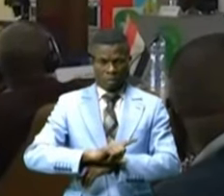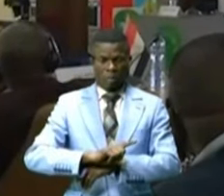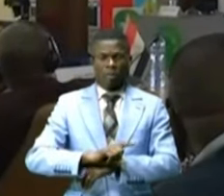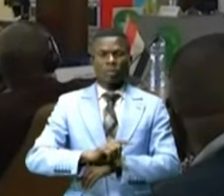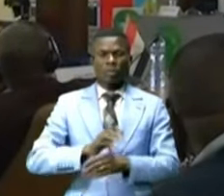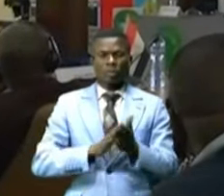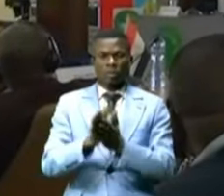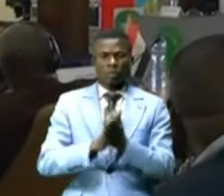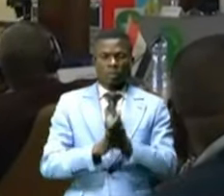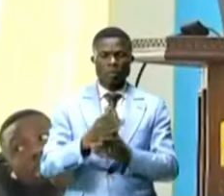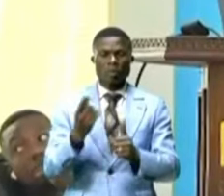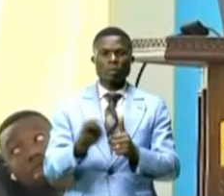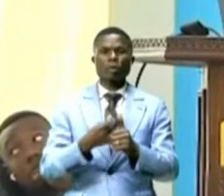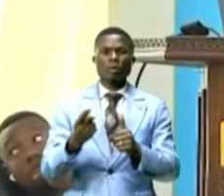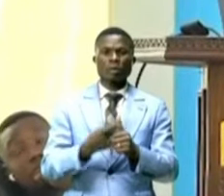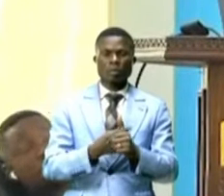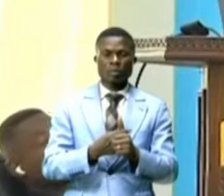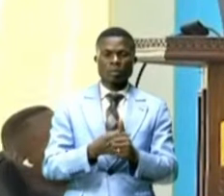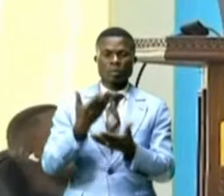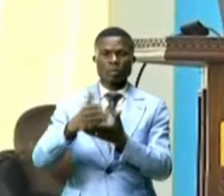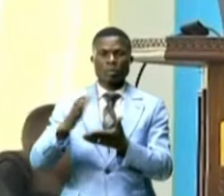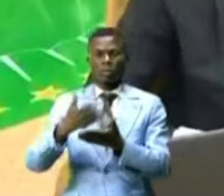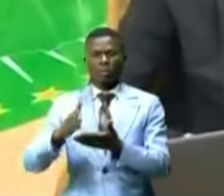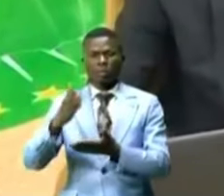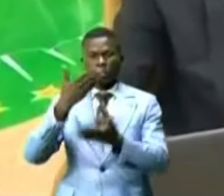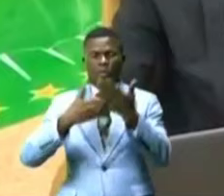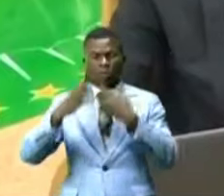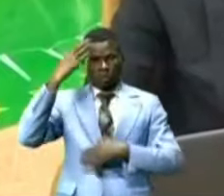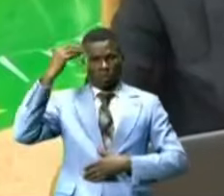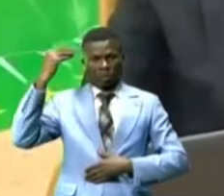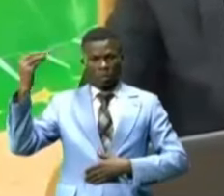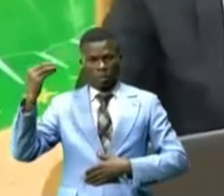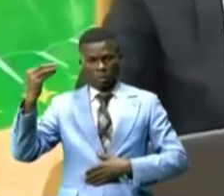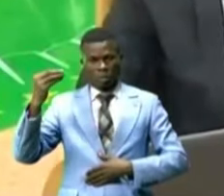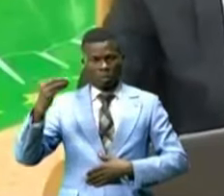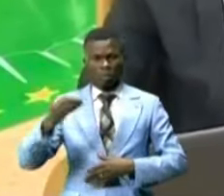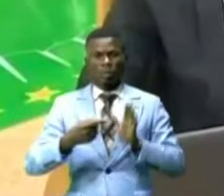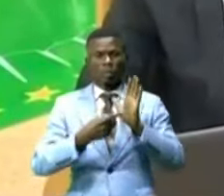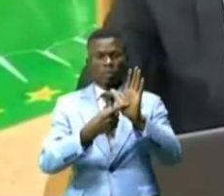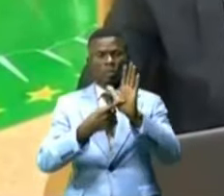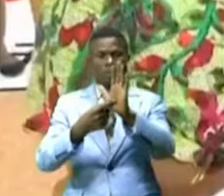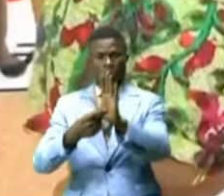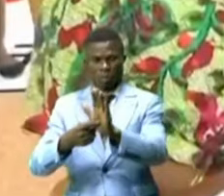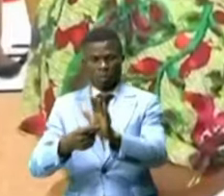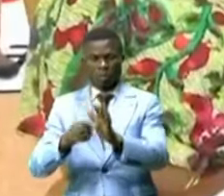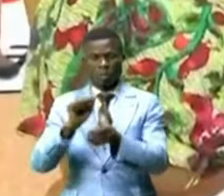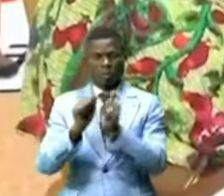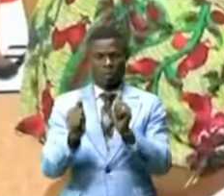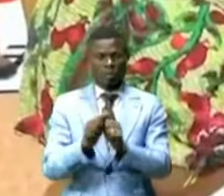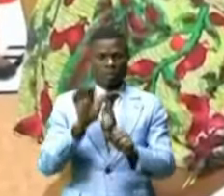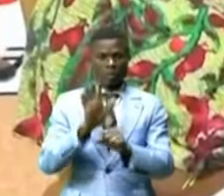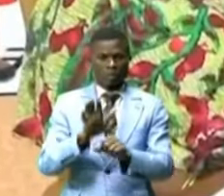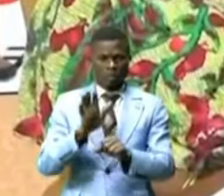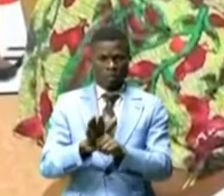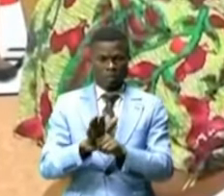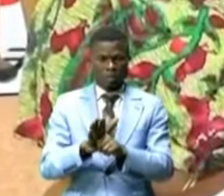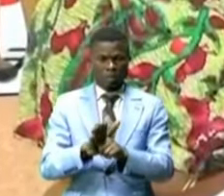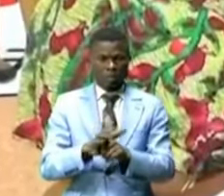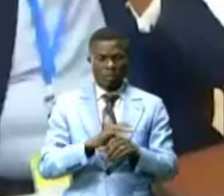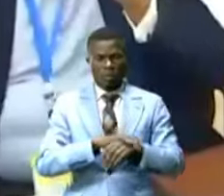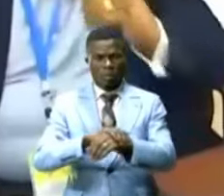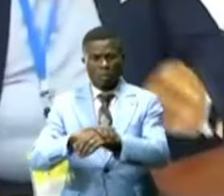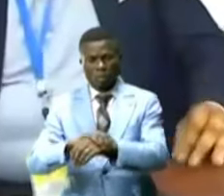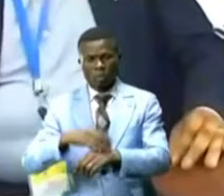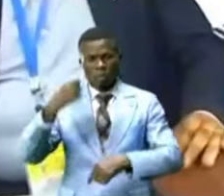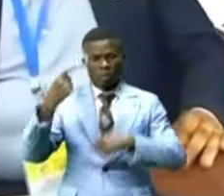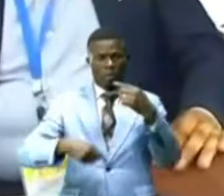exclusivement consacrés au partage d'expériences et à des exposés sur les thématiques diverses qui ont conduit à des